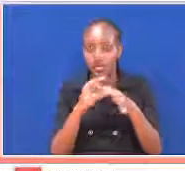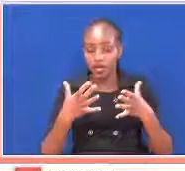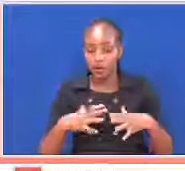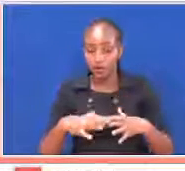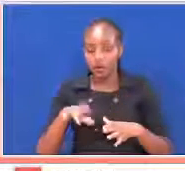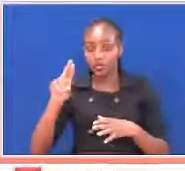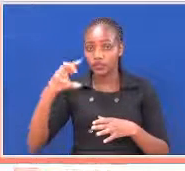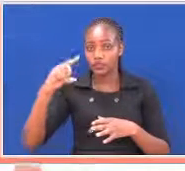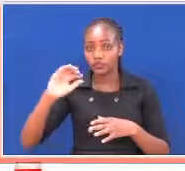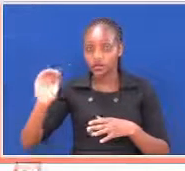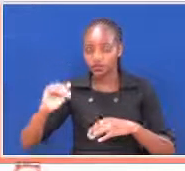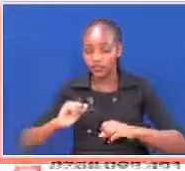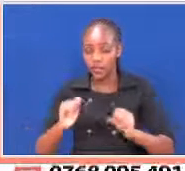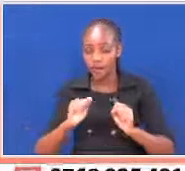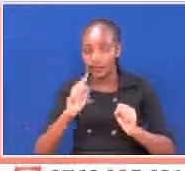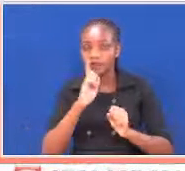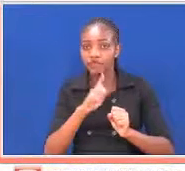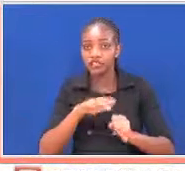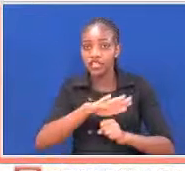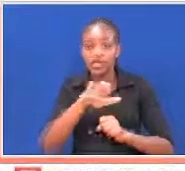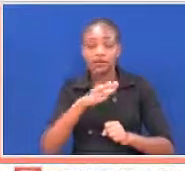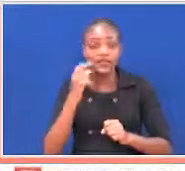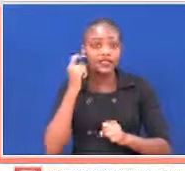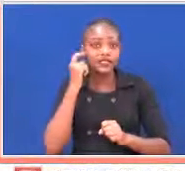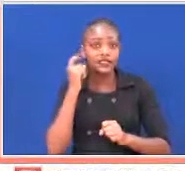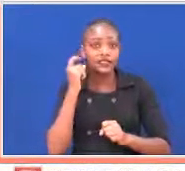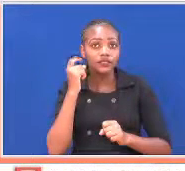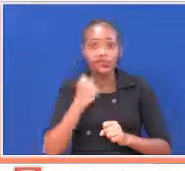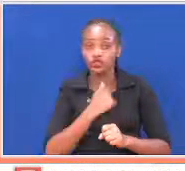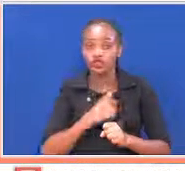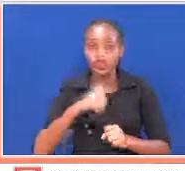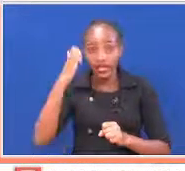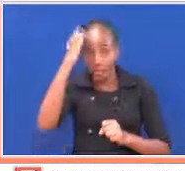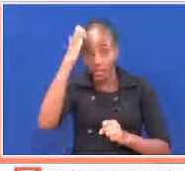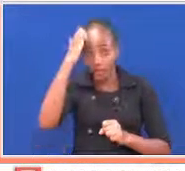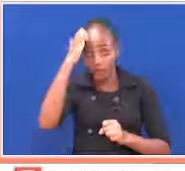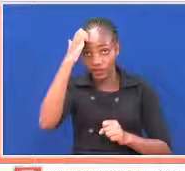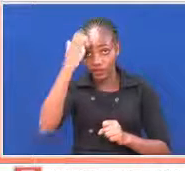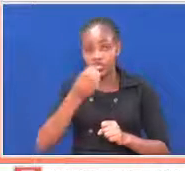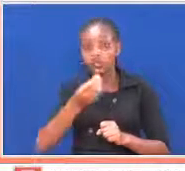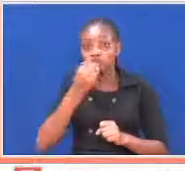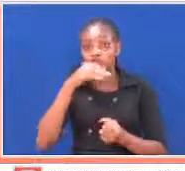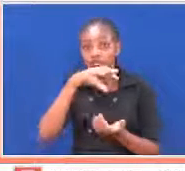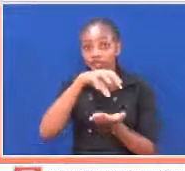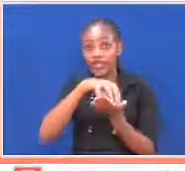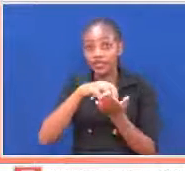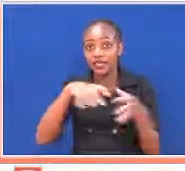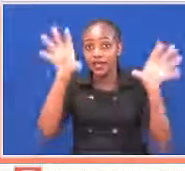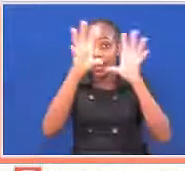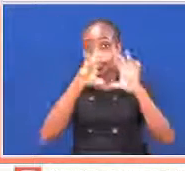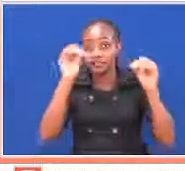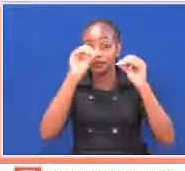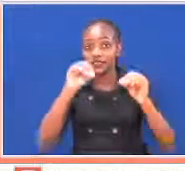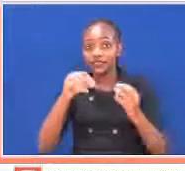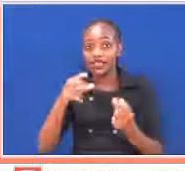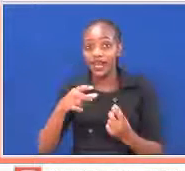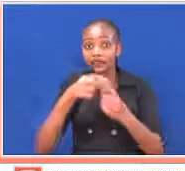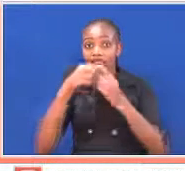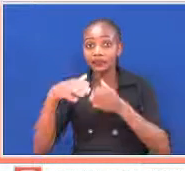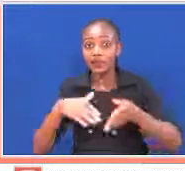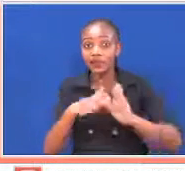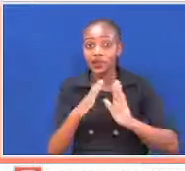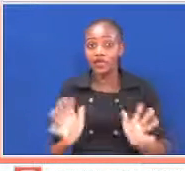Uasin Gishu katika bustani ya Nandi mjini Eldoret kuonja keki ya rais kama njia yao spesheli ya